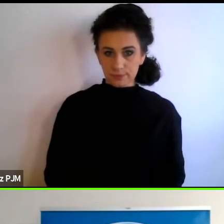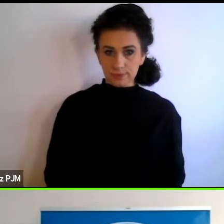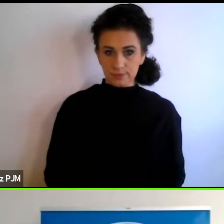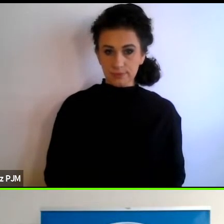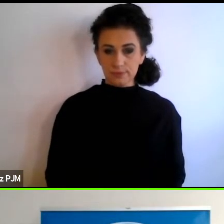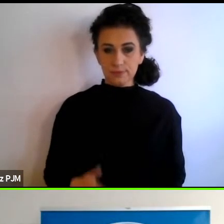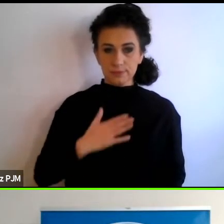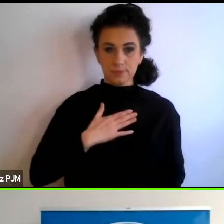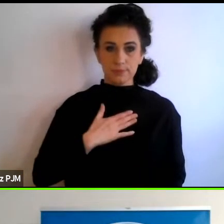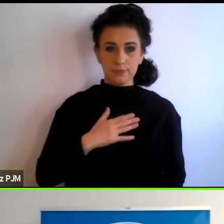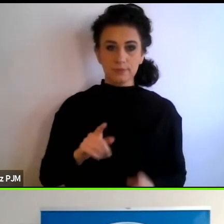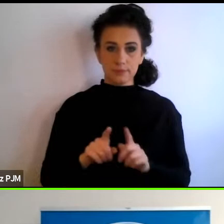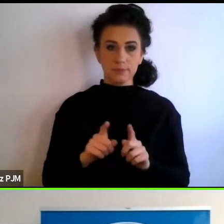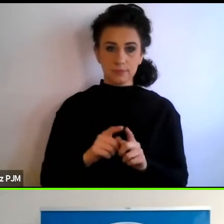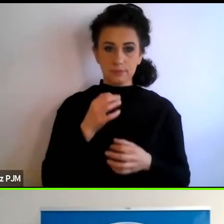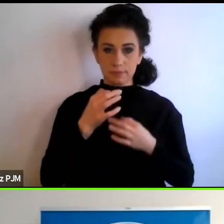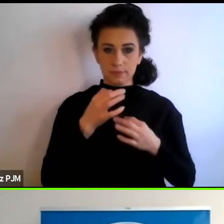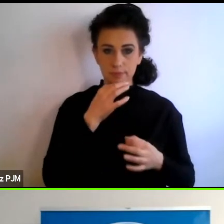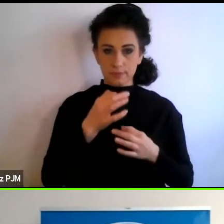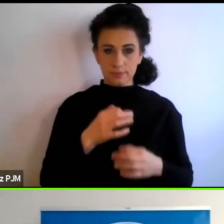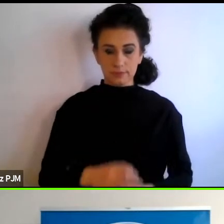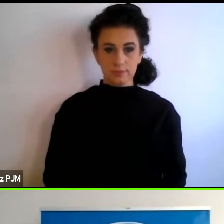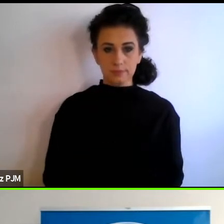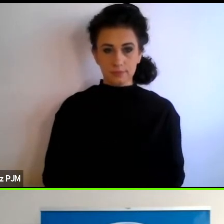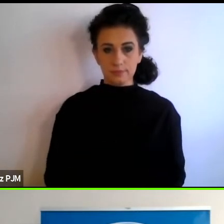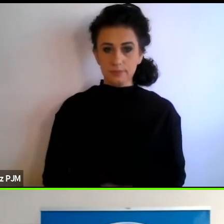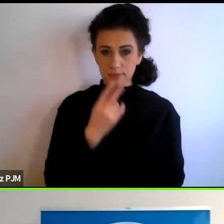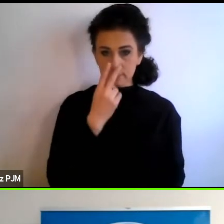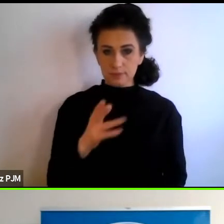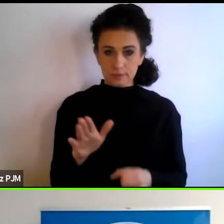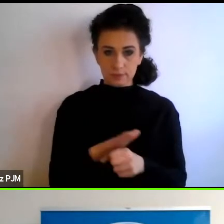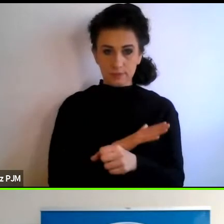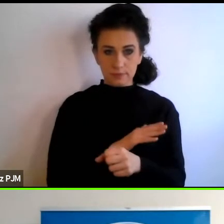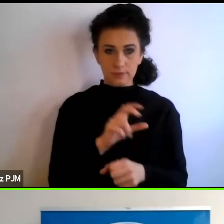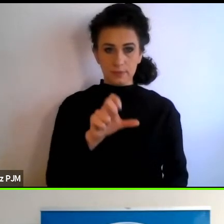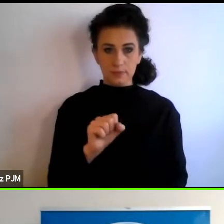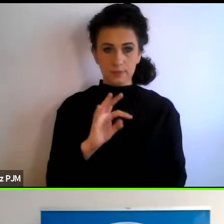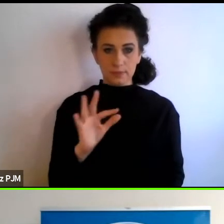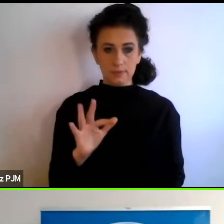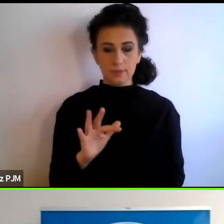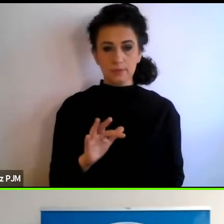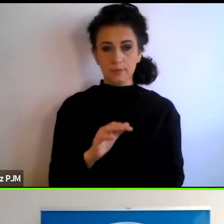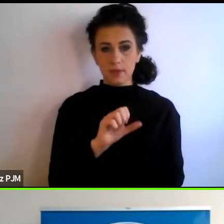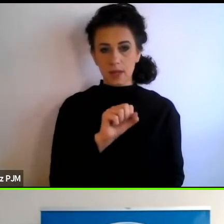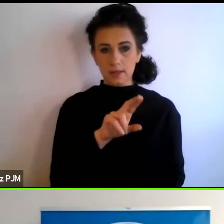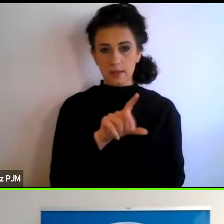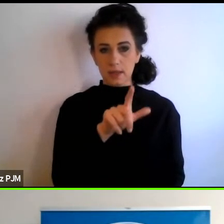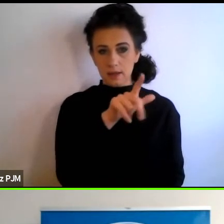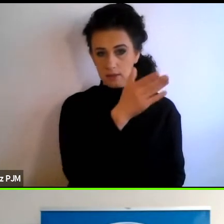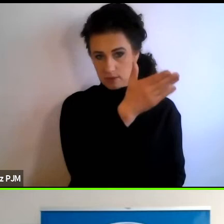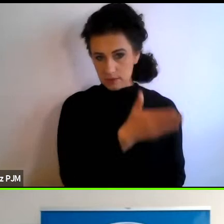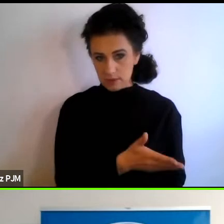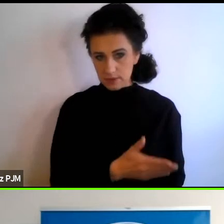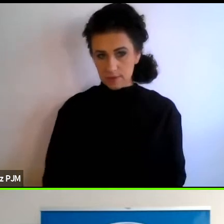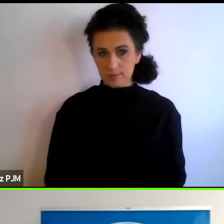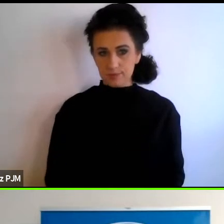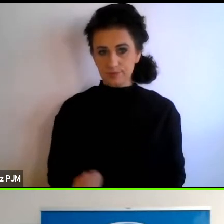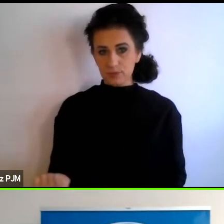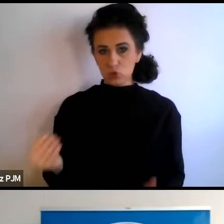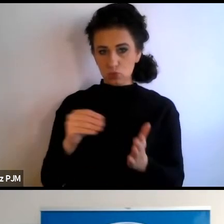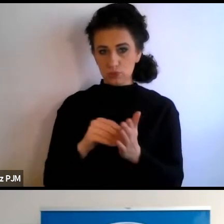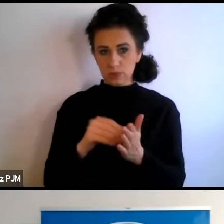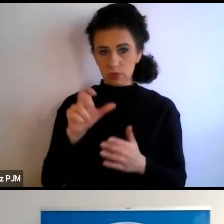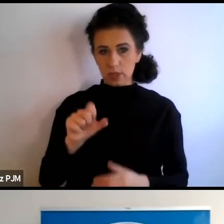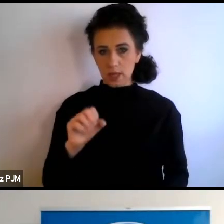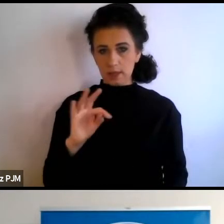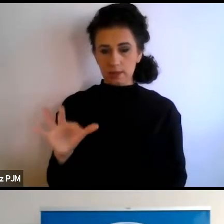Mamy tutaj, nie jestem pewna, Arielu, czy widzisz pełny czat, więc może tutaj uzupełnię, że